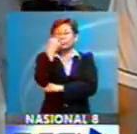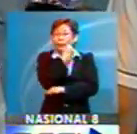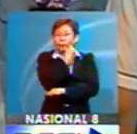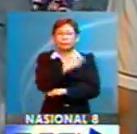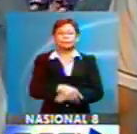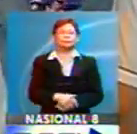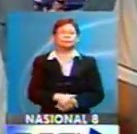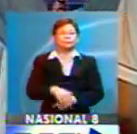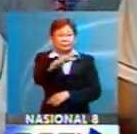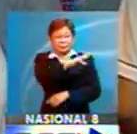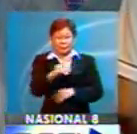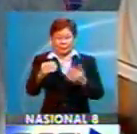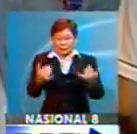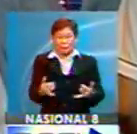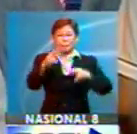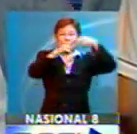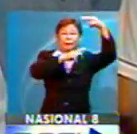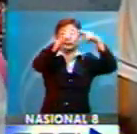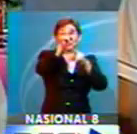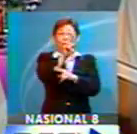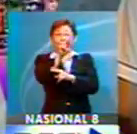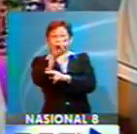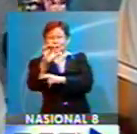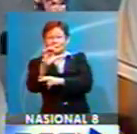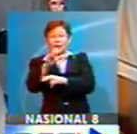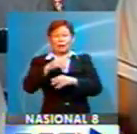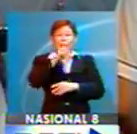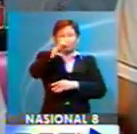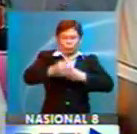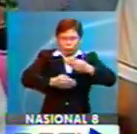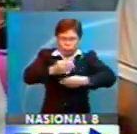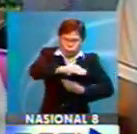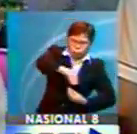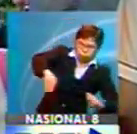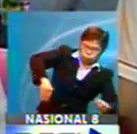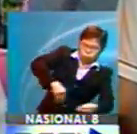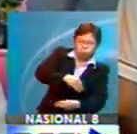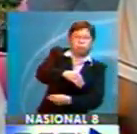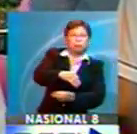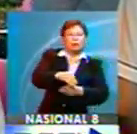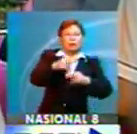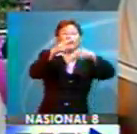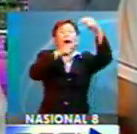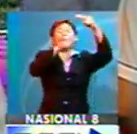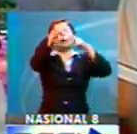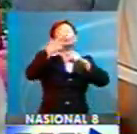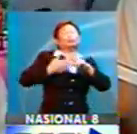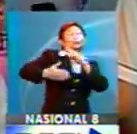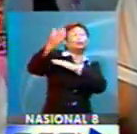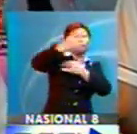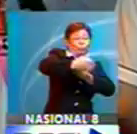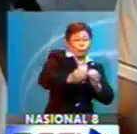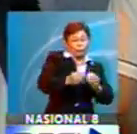Najib Tun Razak. Dan bangunan UTC Sabah iaitu satu proses transformasi penggunaan ruang bangunan daripada sebuah pejabat